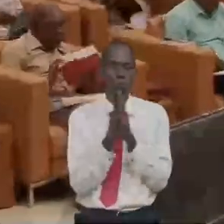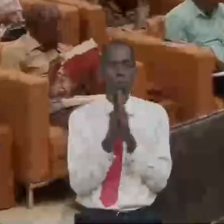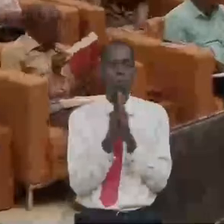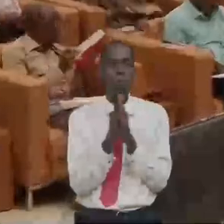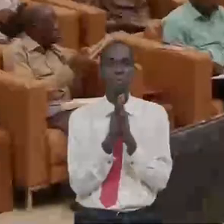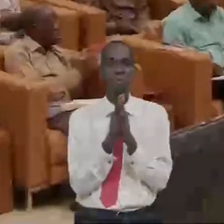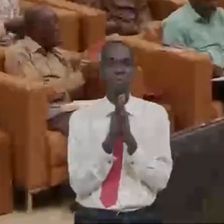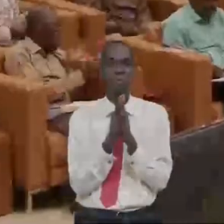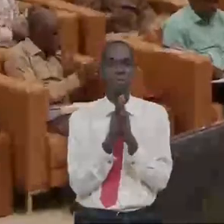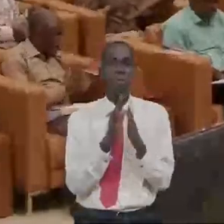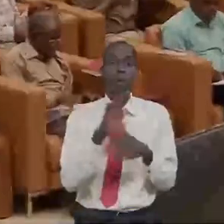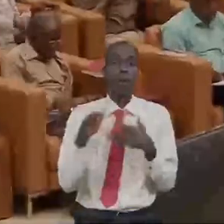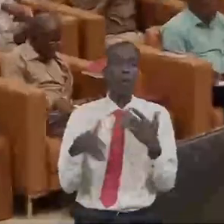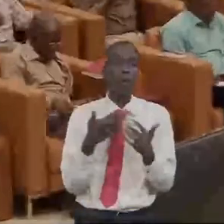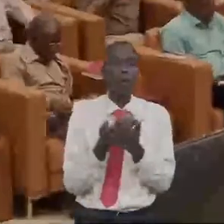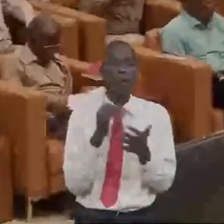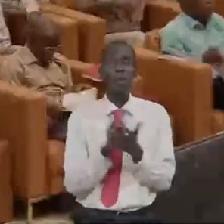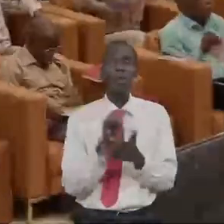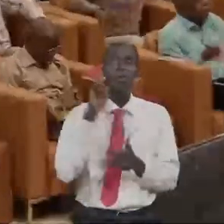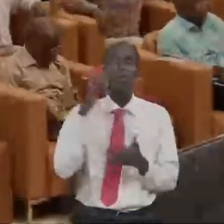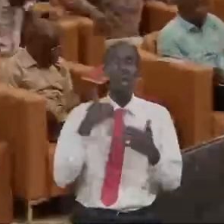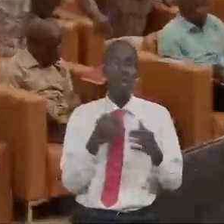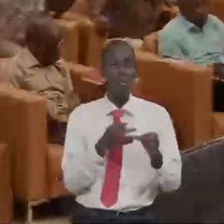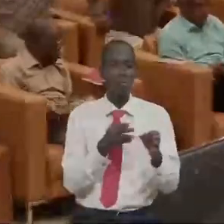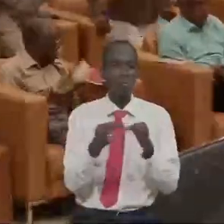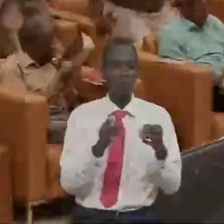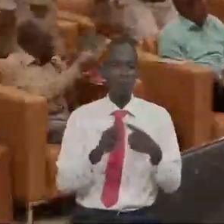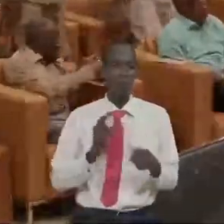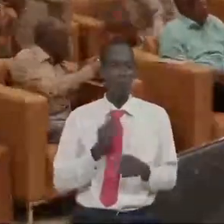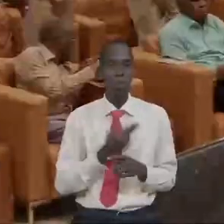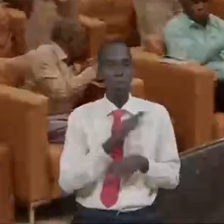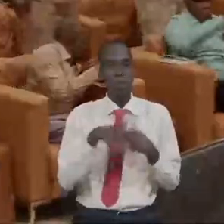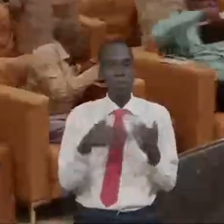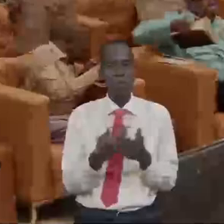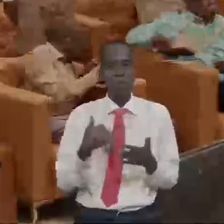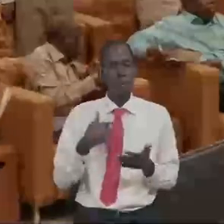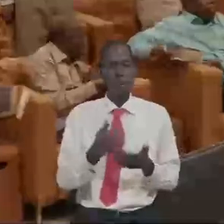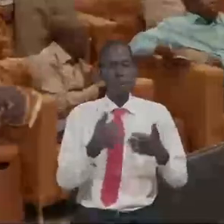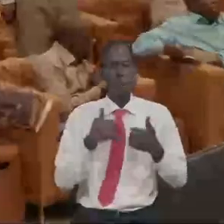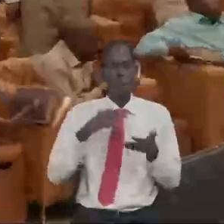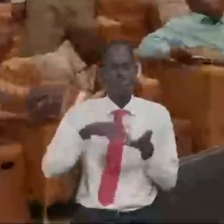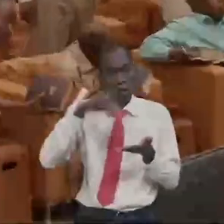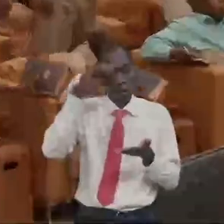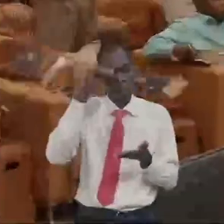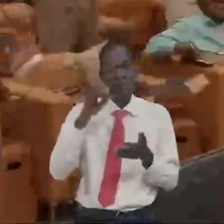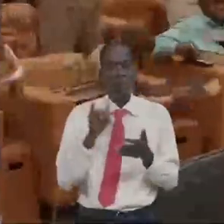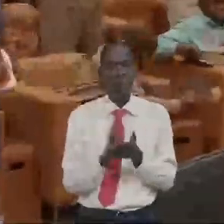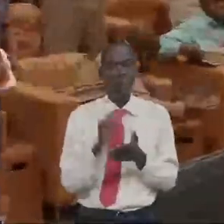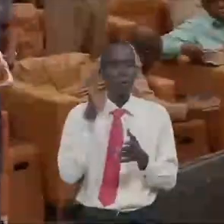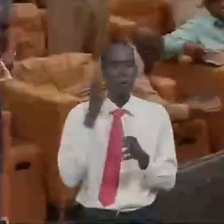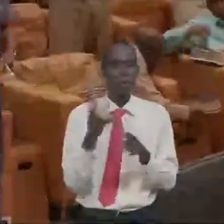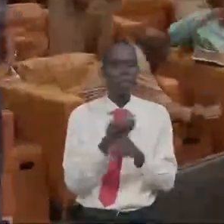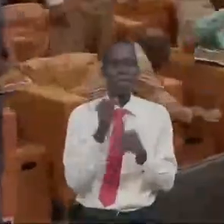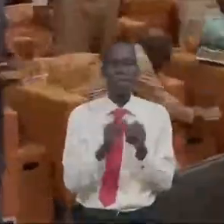Tenons-nous debout maintenant et parlons, Seigneur, dans la prière. Tout ce qui nous a été révélé, tout ce que nous avons appris, apportons cela au Seigneur dans la